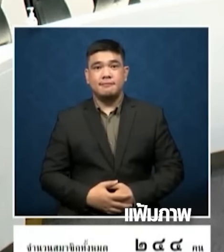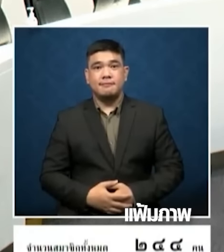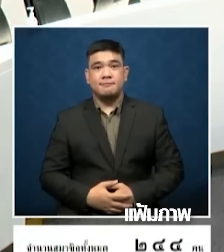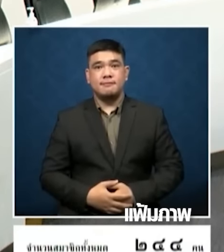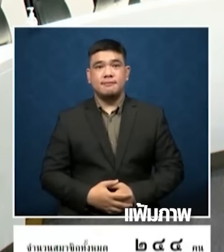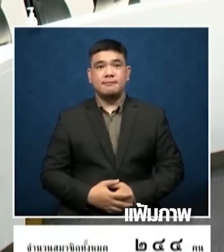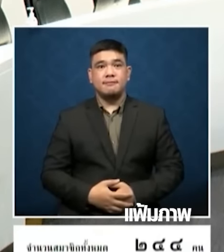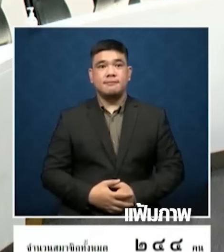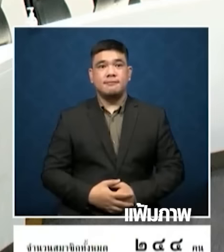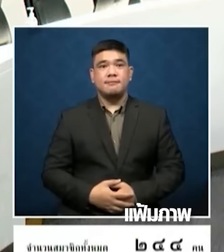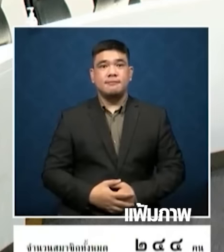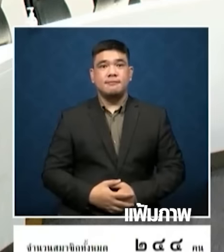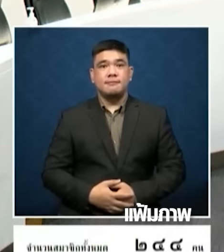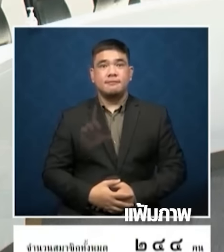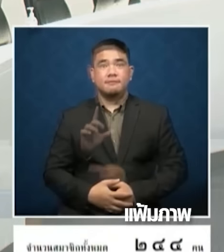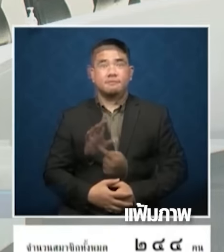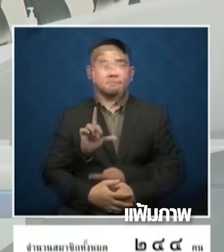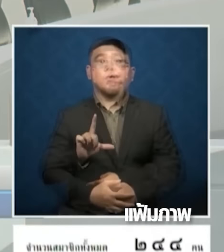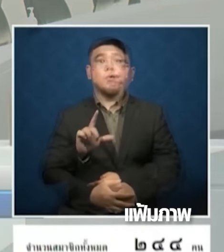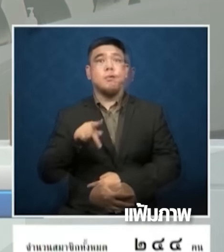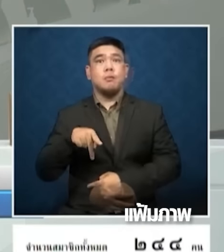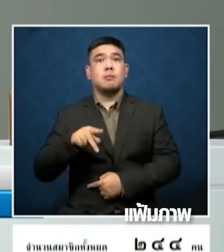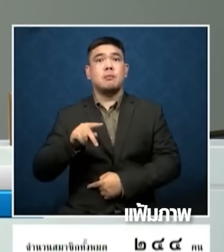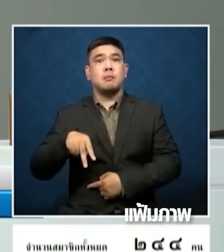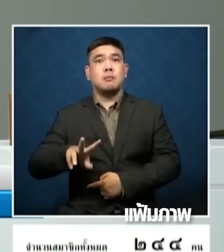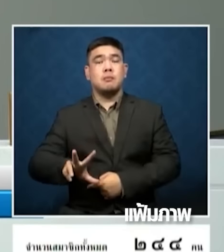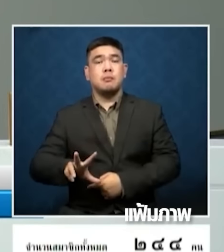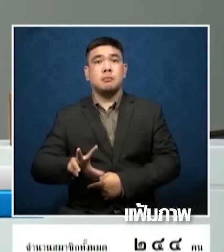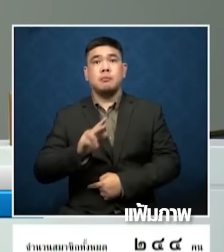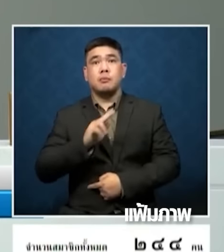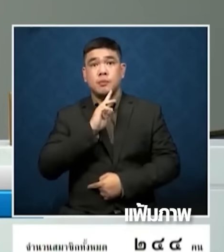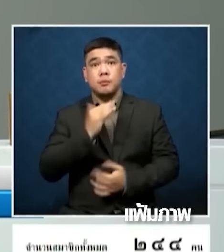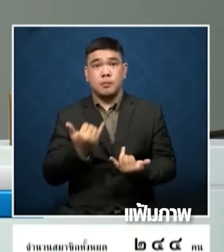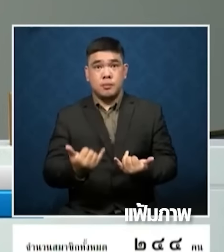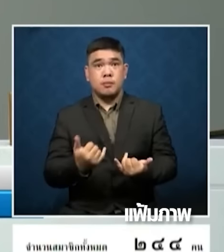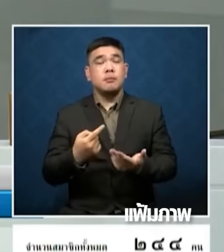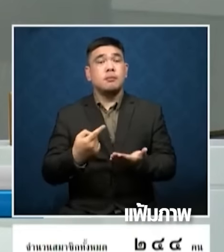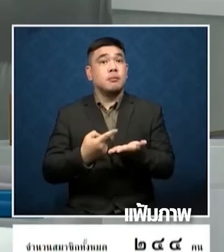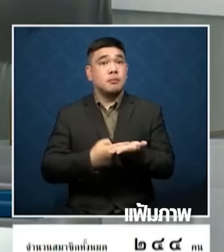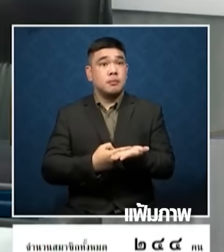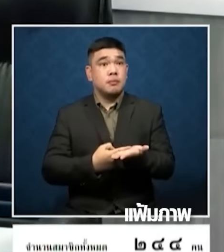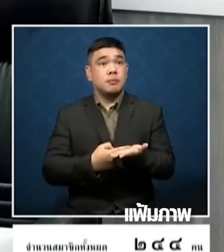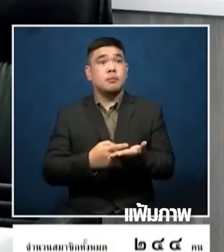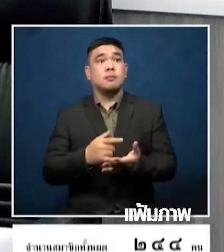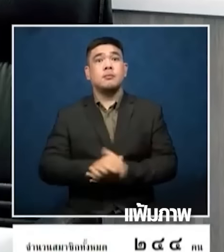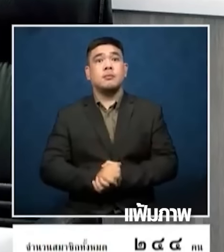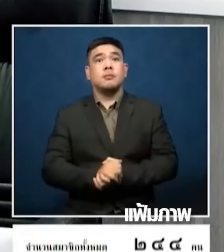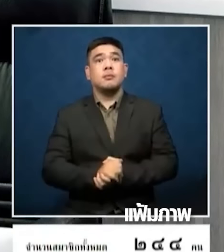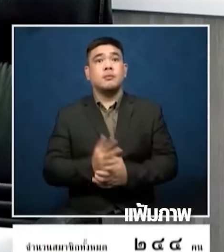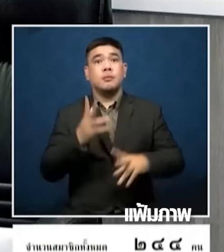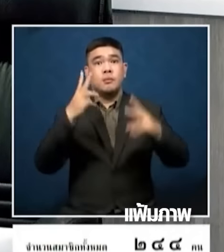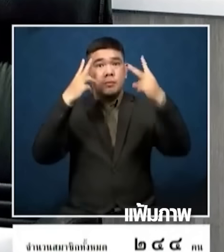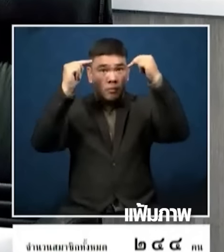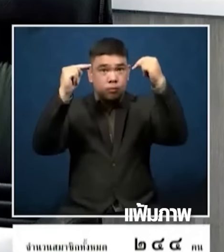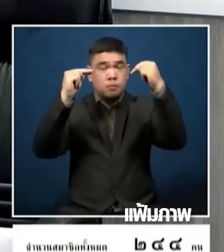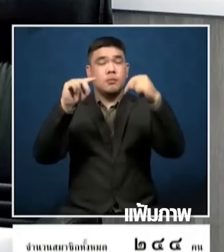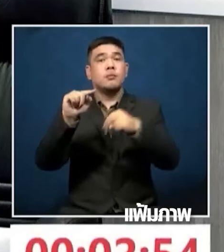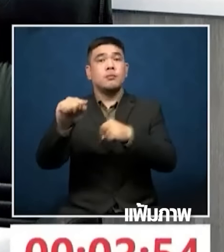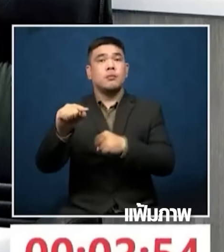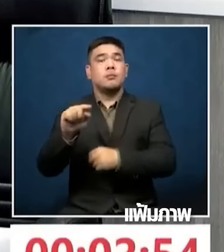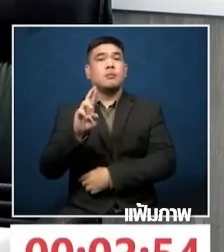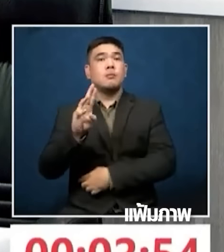อือแผนปฏิรูปประเทศอะไรพวกเนี้ยนะครับมันก็ยังเต็มไม้เต็มมือเรื่องและรวมไปถึงการพิจารณาอย่างบประมาณ